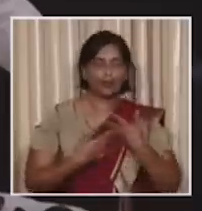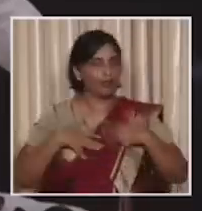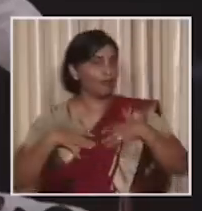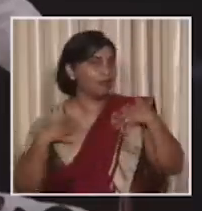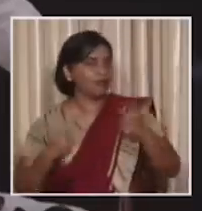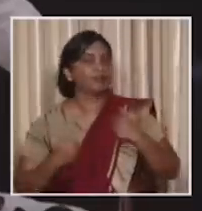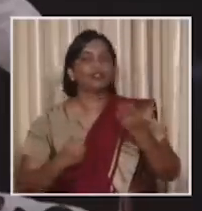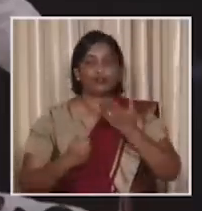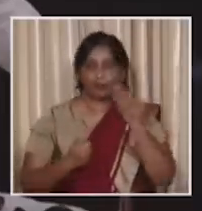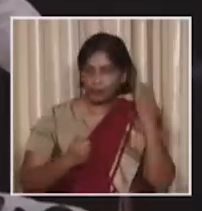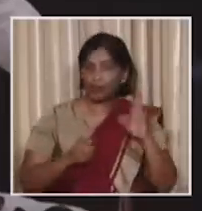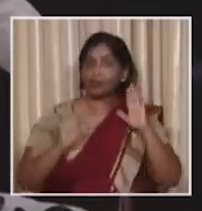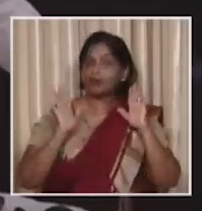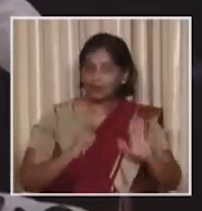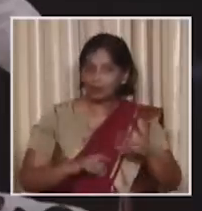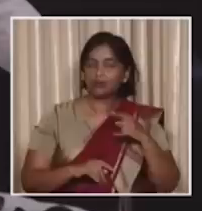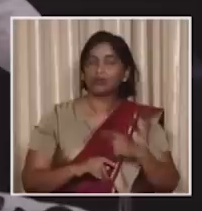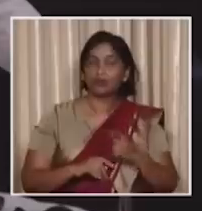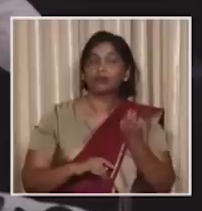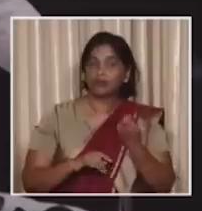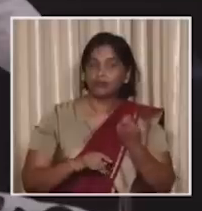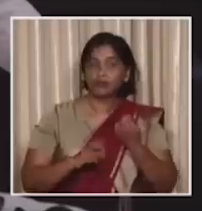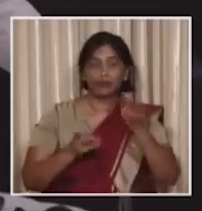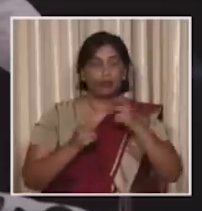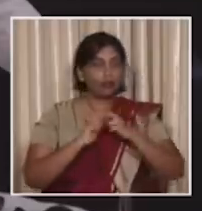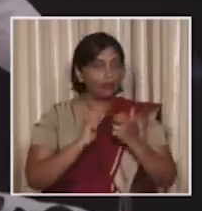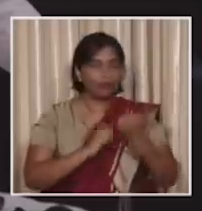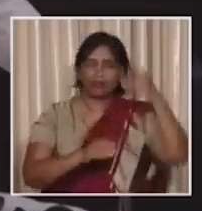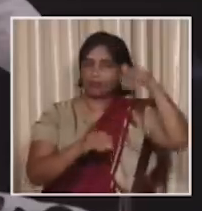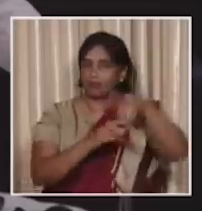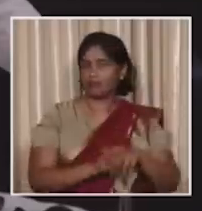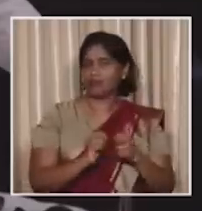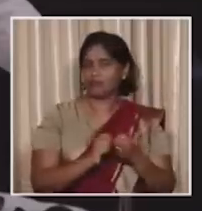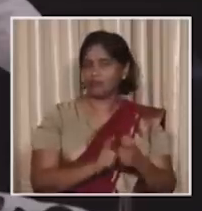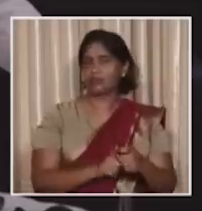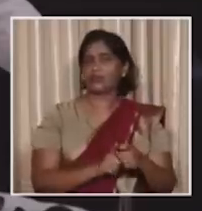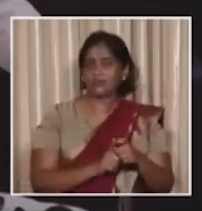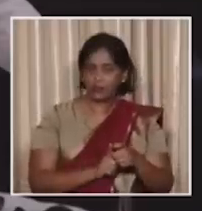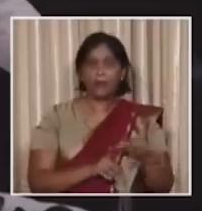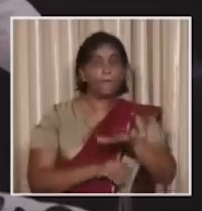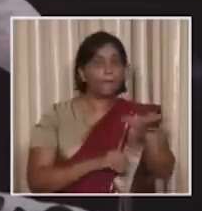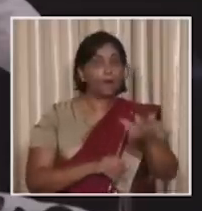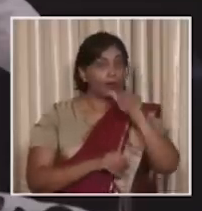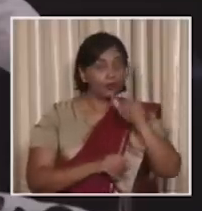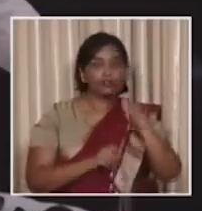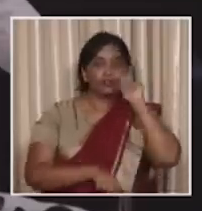පත් වෙන්න පුළුවන්. හැබැයි ආර්ථික දේහයේ ඇති වී තිබෙන ගැඹුරුතම අර්බුදයන් පොළොවේ